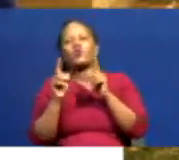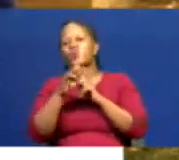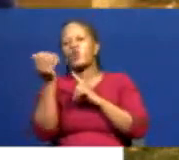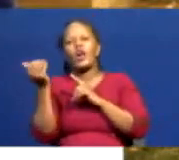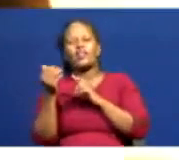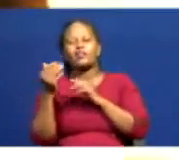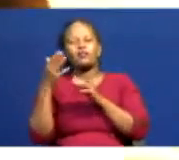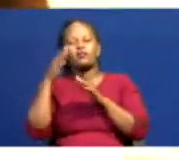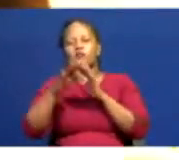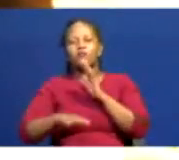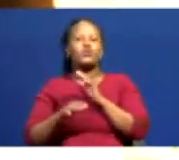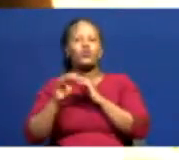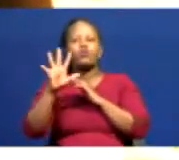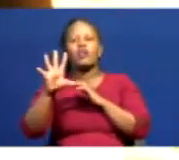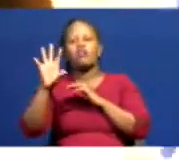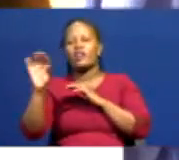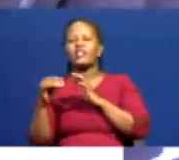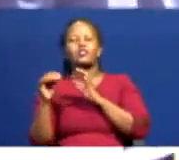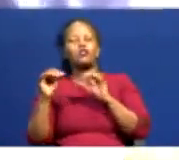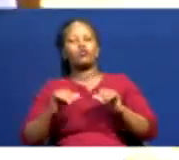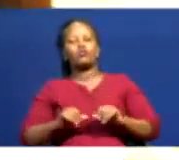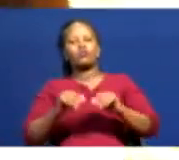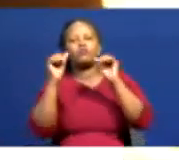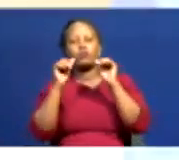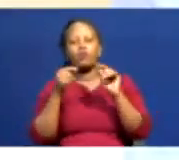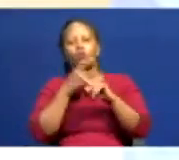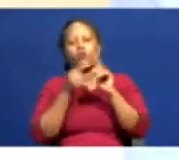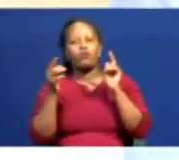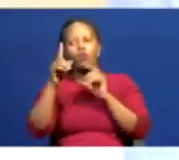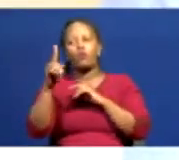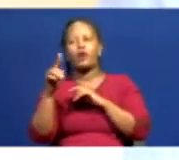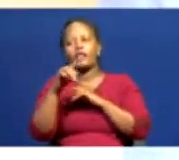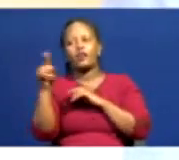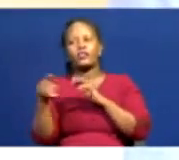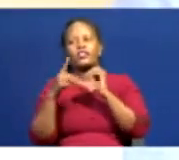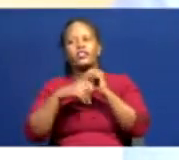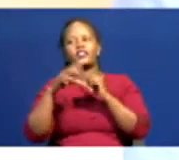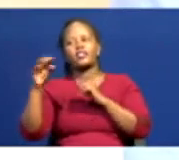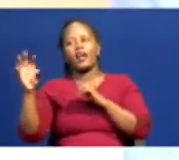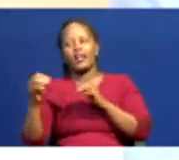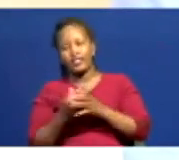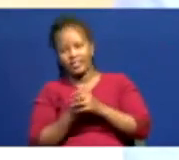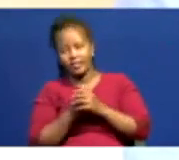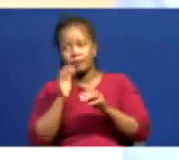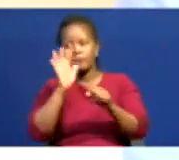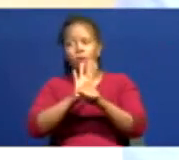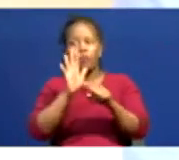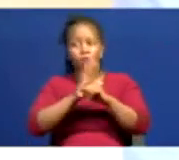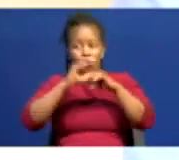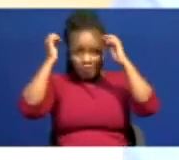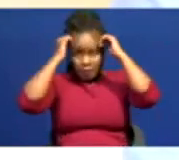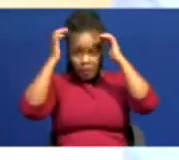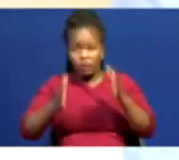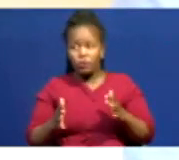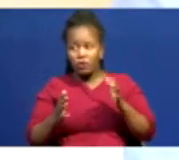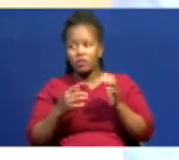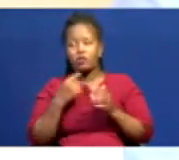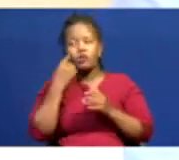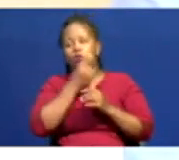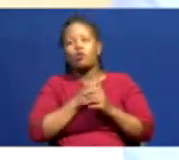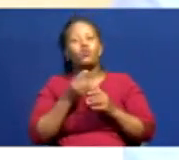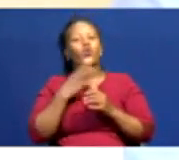wasiozidi 500 kati idadi kamili ya wanafunzi 1600. Most of the students who do not actually want to go home are fourth